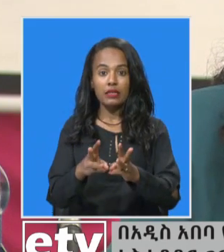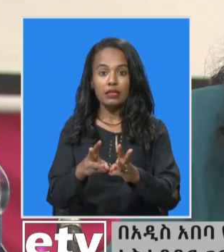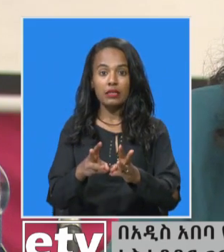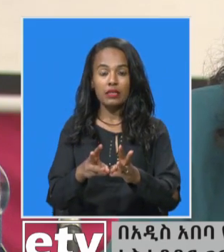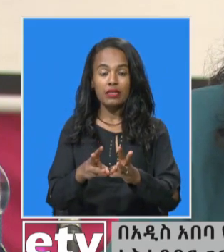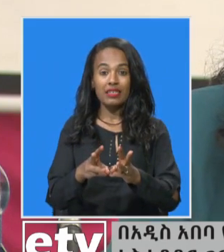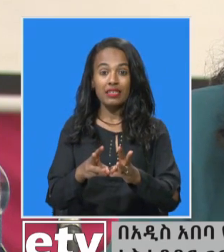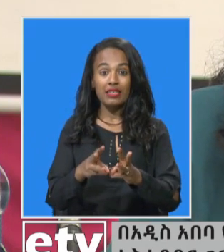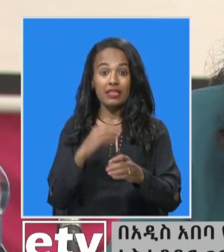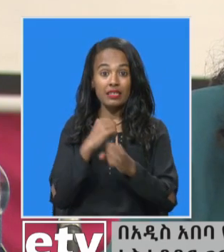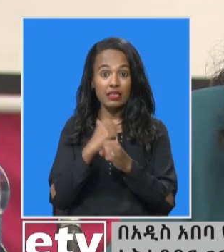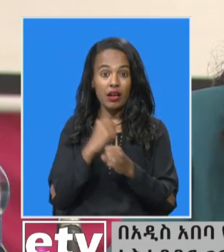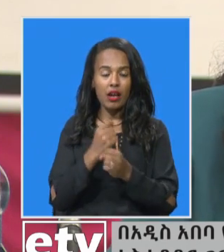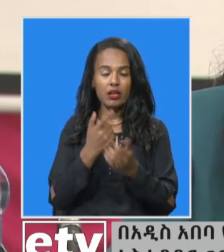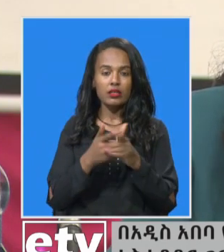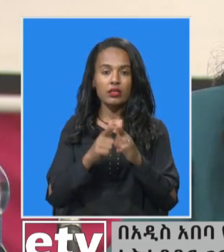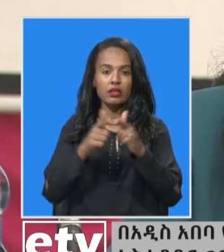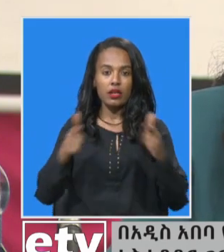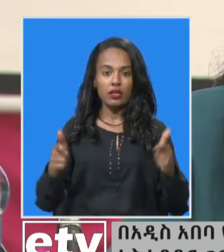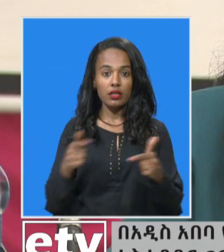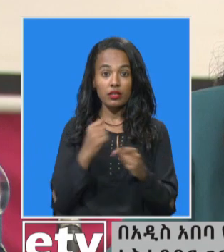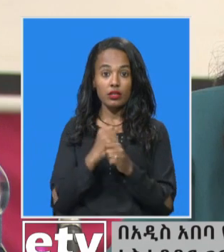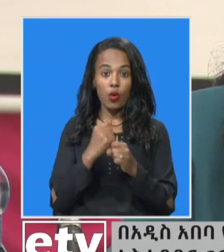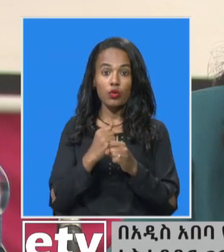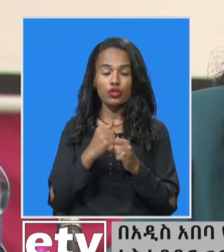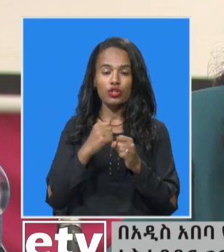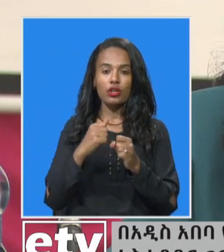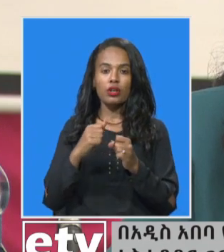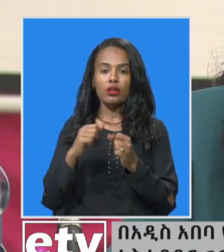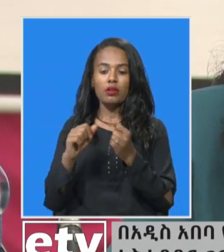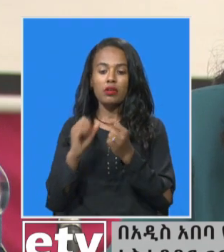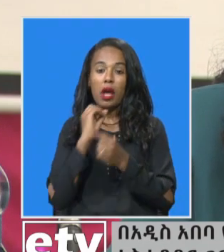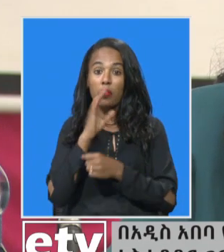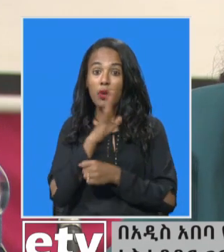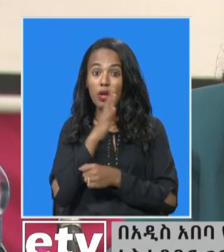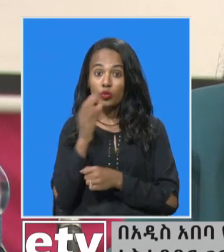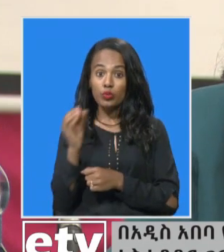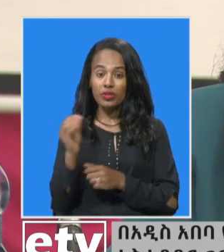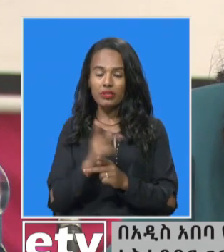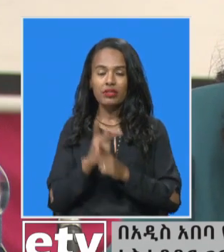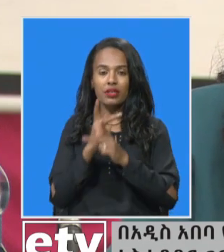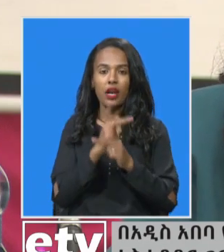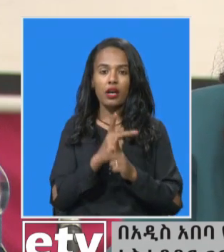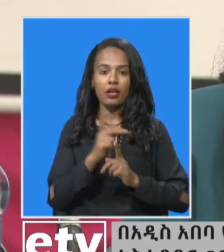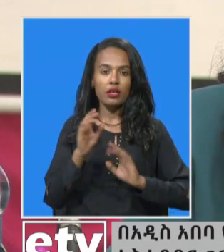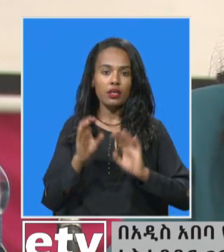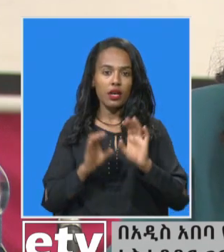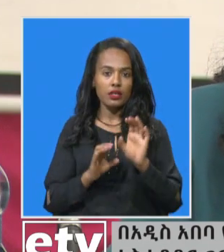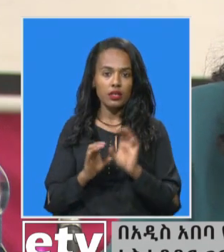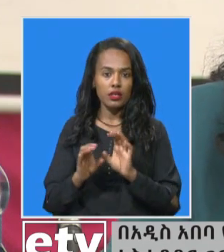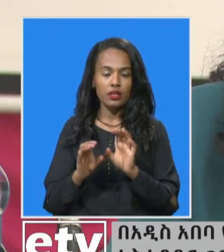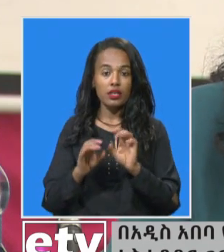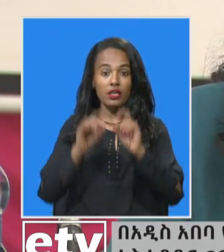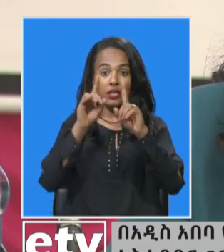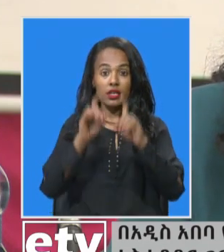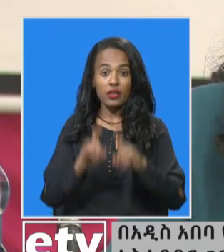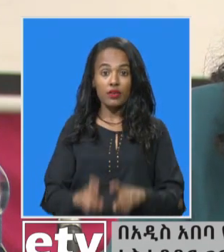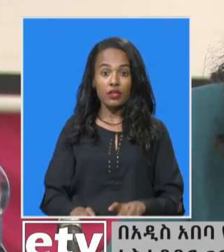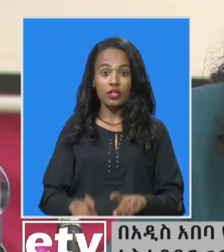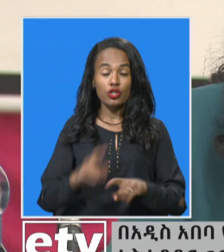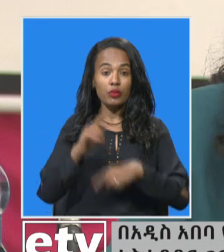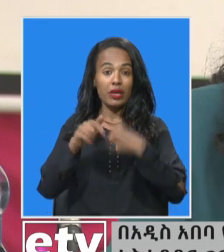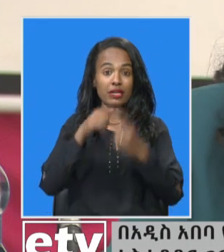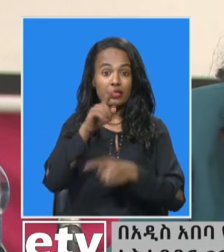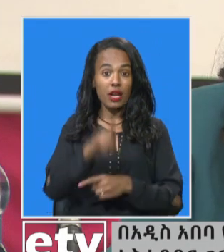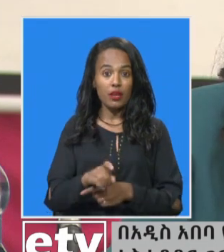እየተሰራ እነኚህን ትልልቅ ስራዎች እንዳያጎድፉብንና እንዳይጥሉን ጥንቃቄ እያደረግን እየፈተሽን መሄድ ስላለብን